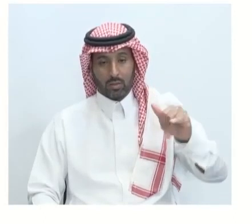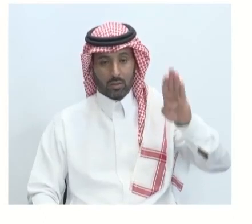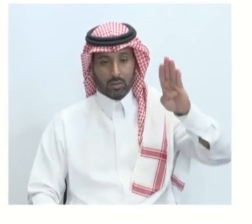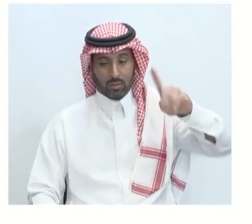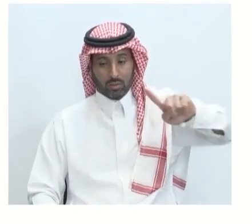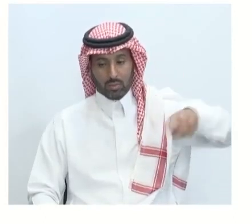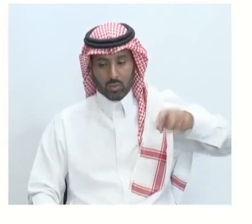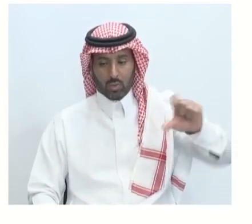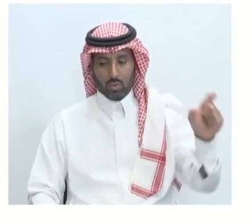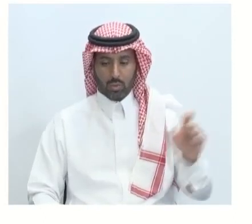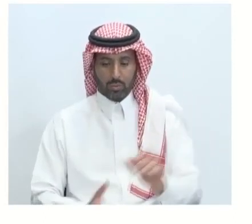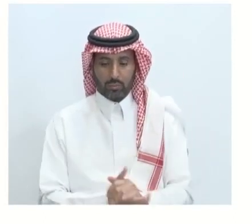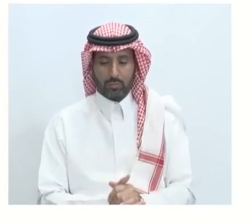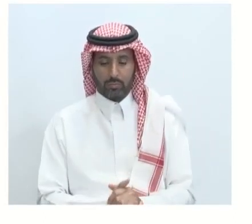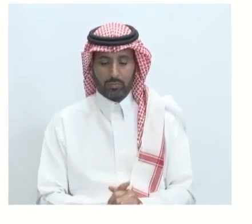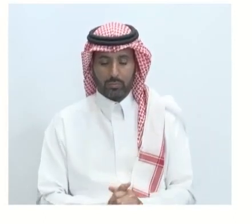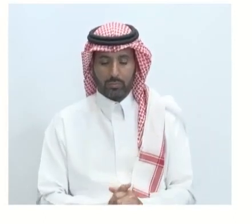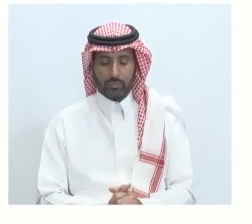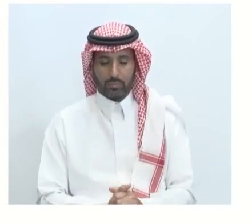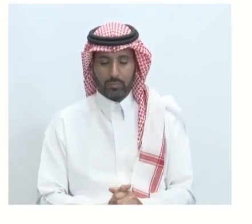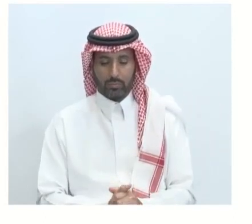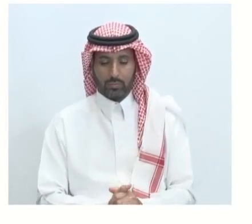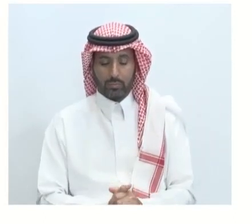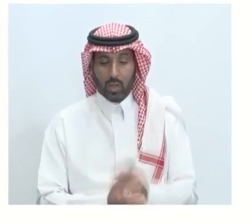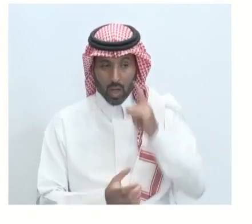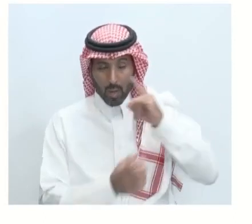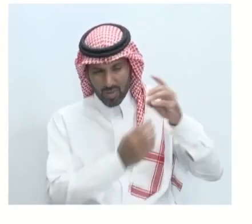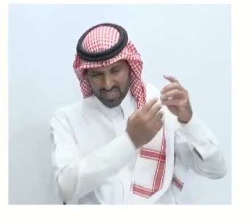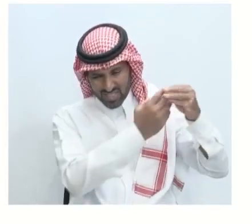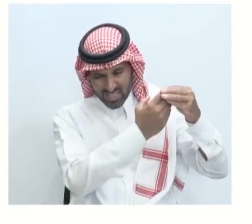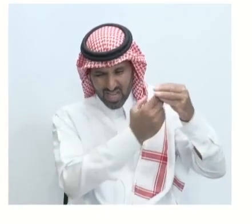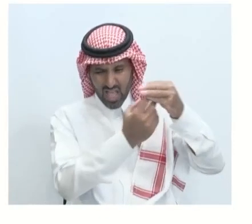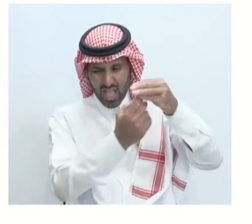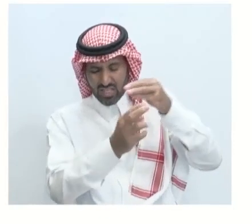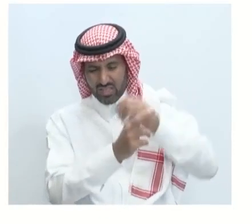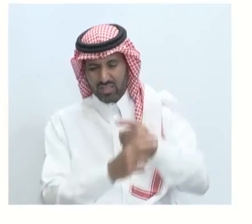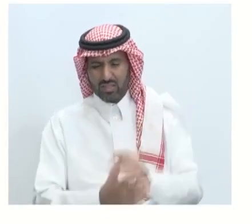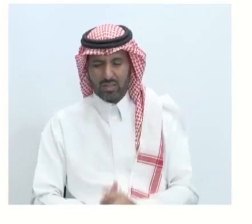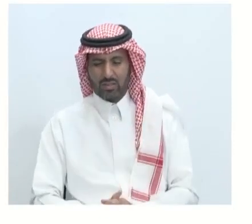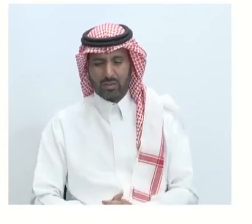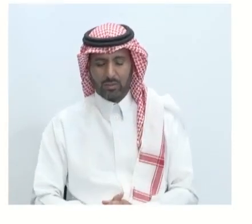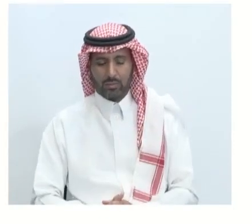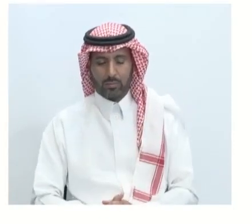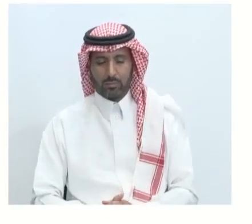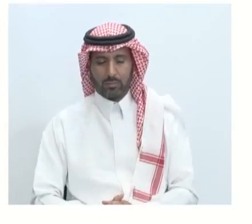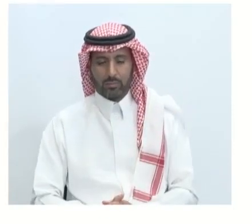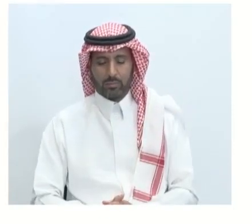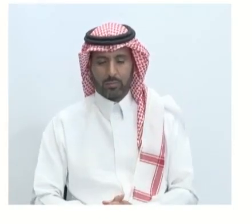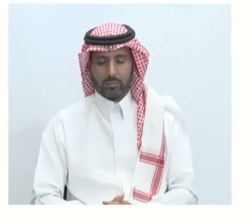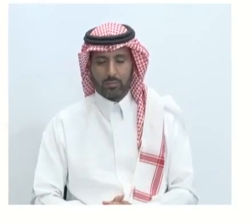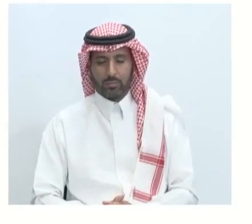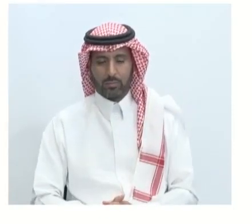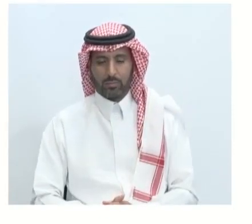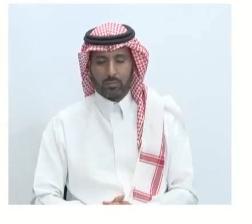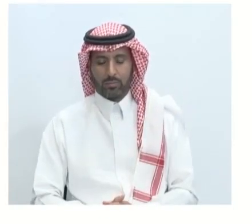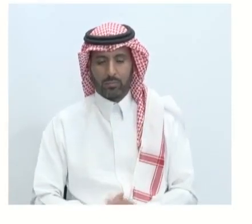القمر الصناعي الاي ار اي اس للاشعه تحت الحمراء وقد